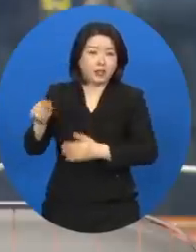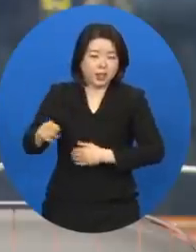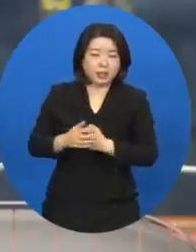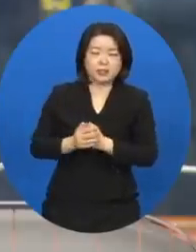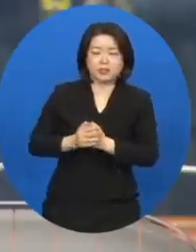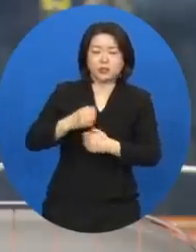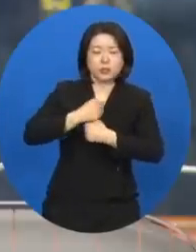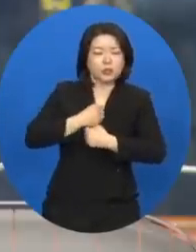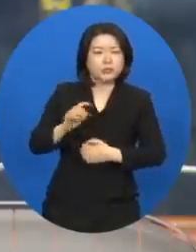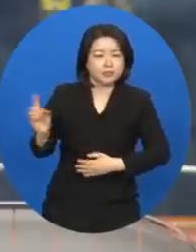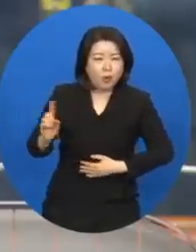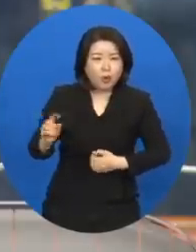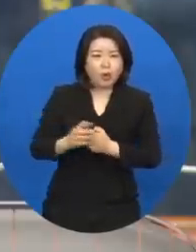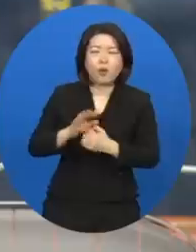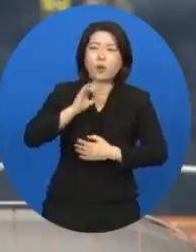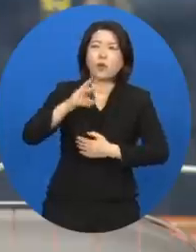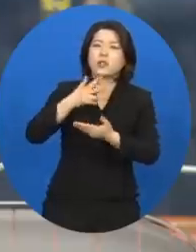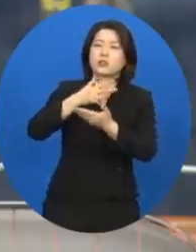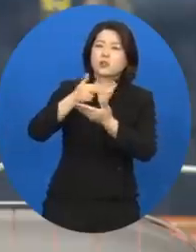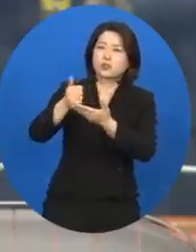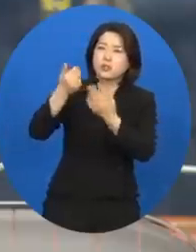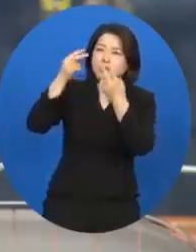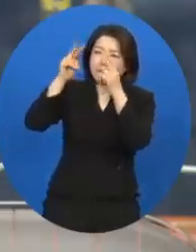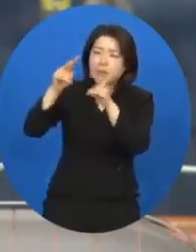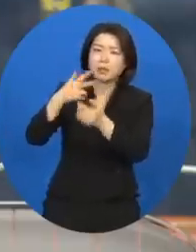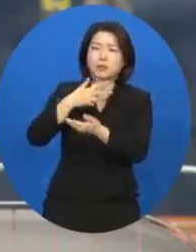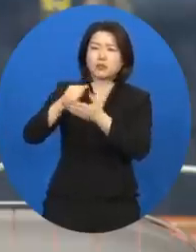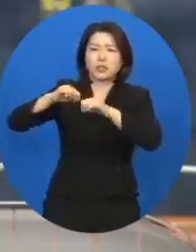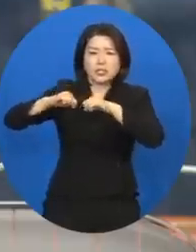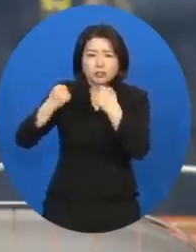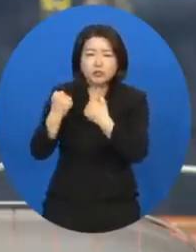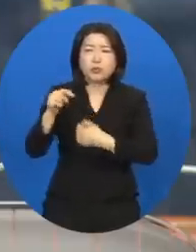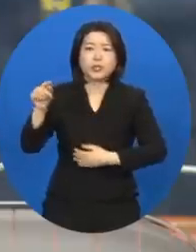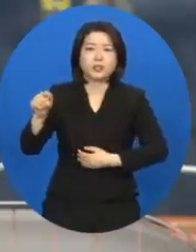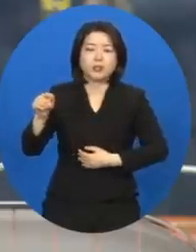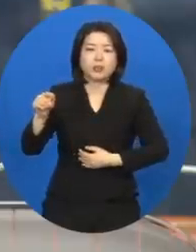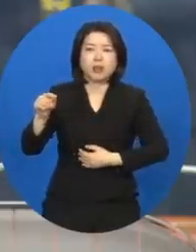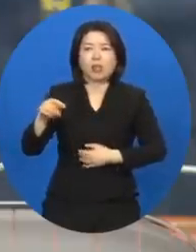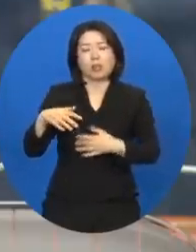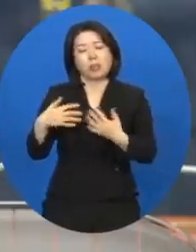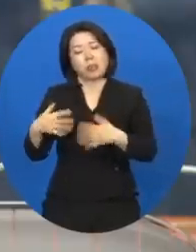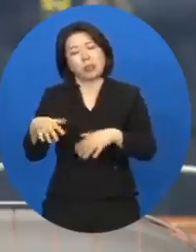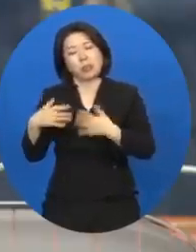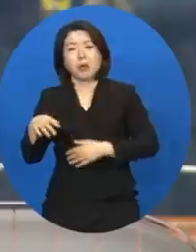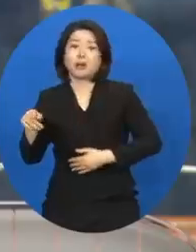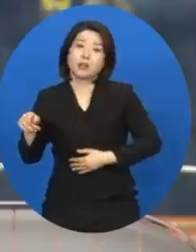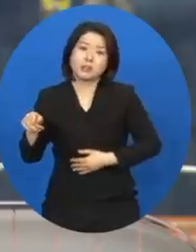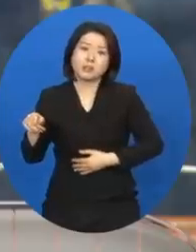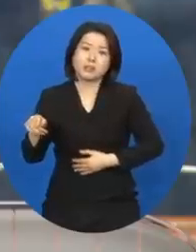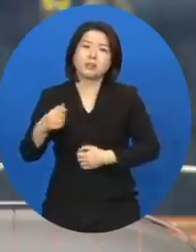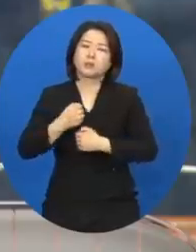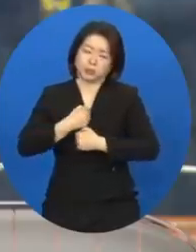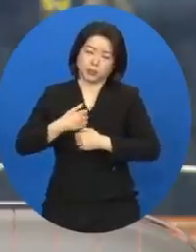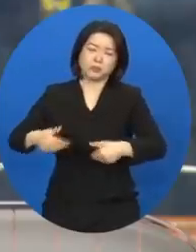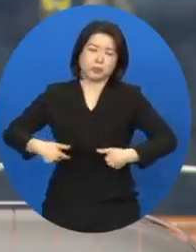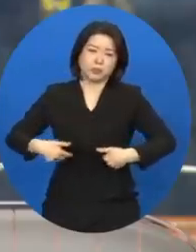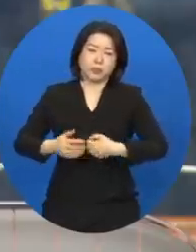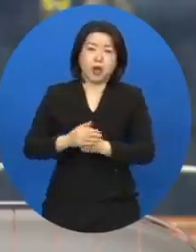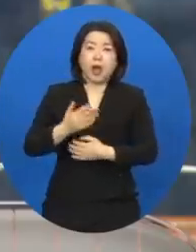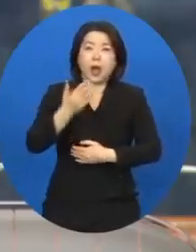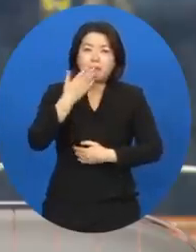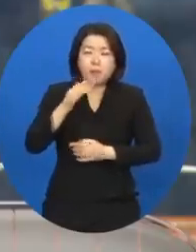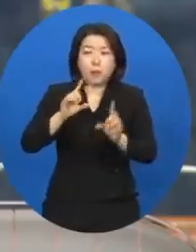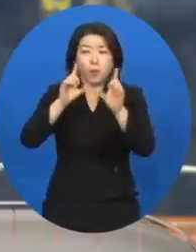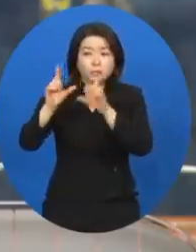주님께만 순종하는 것이 느슨해지는 것을 두려워해야 돼요. 먹고 살기 괜찮으니까, 이제는